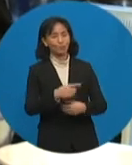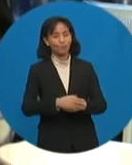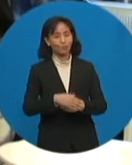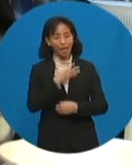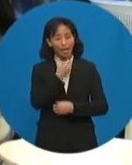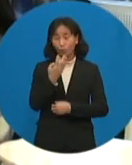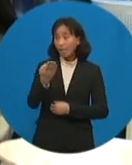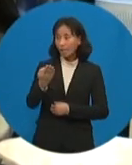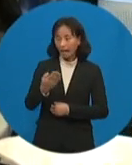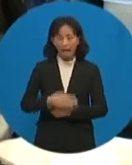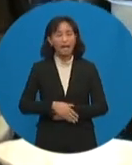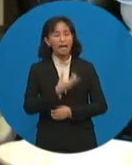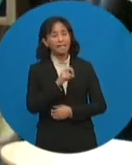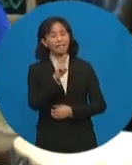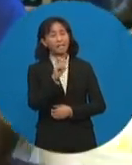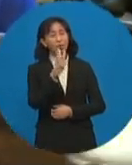ですか？ 24なんですよね。